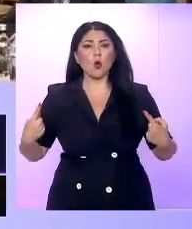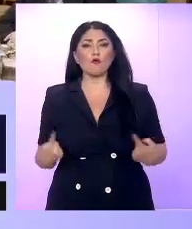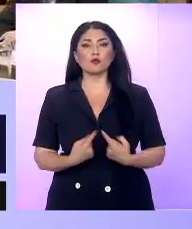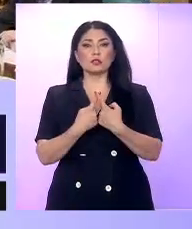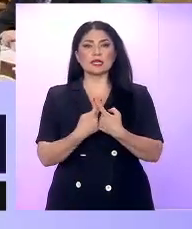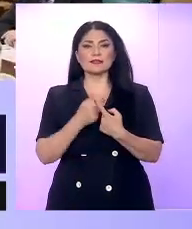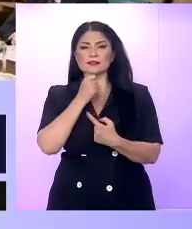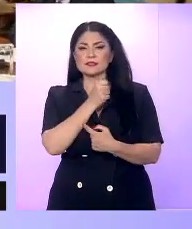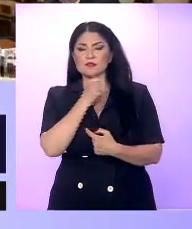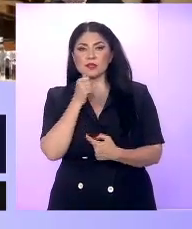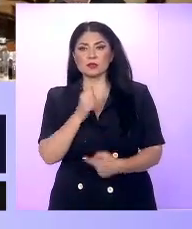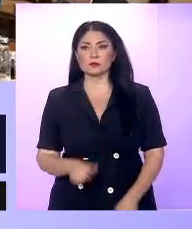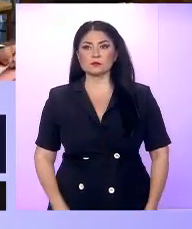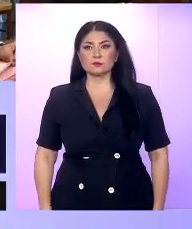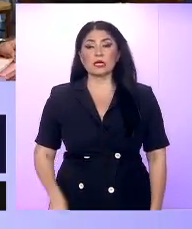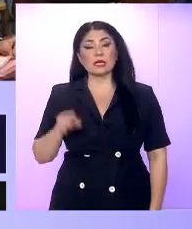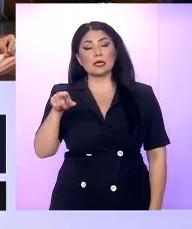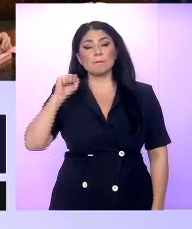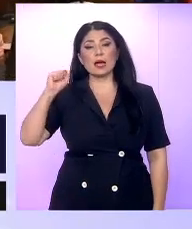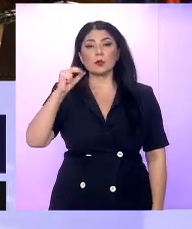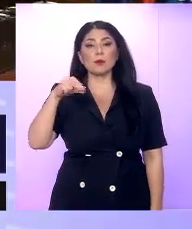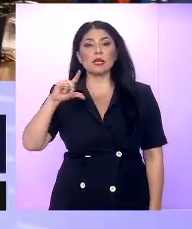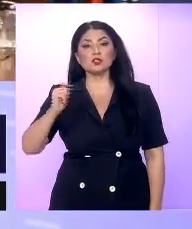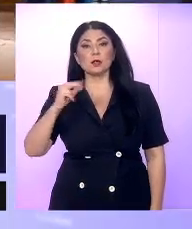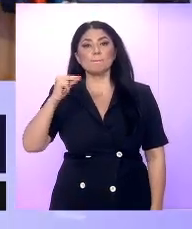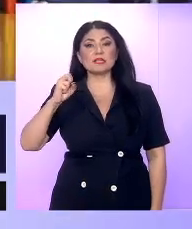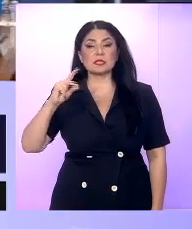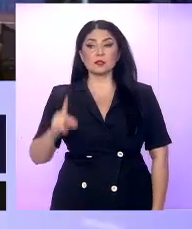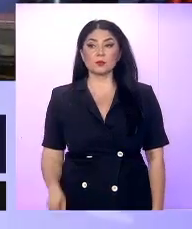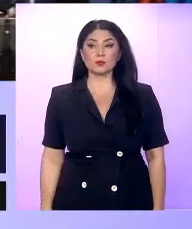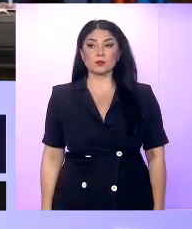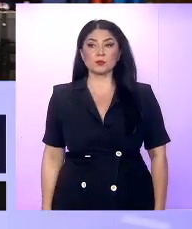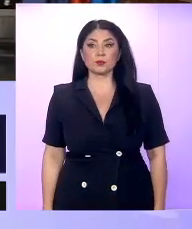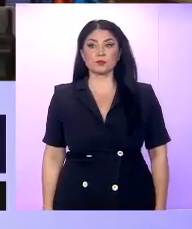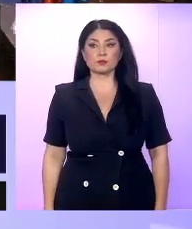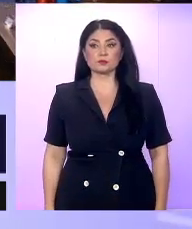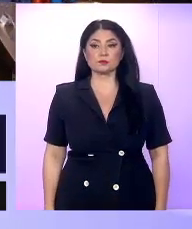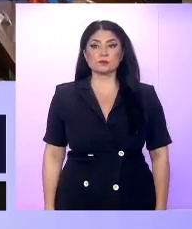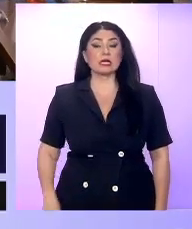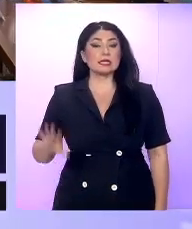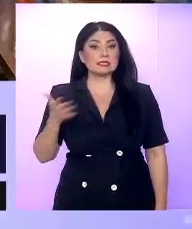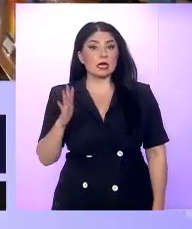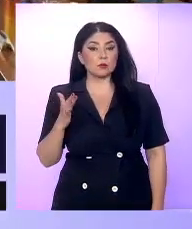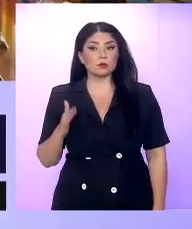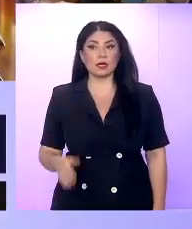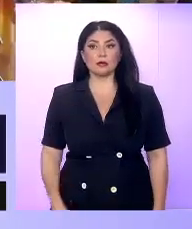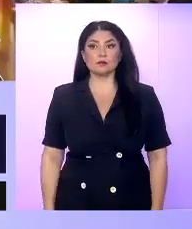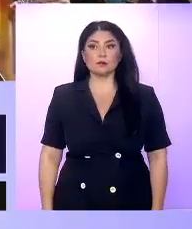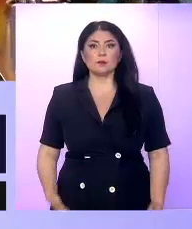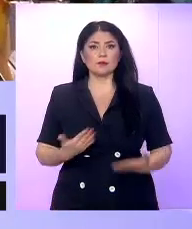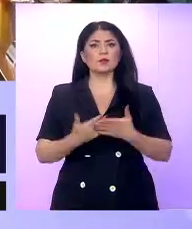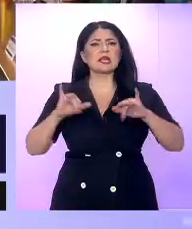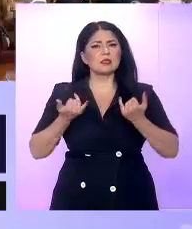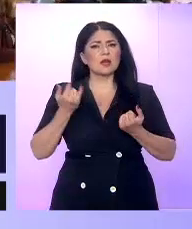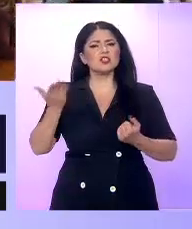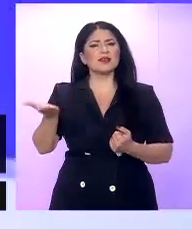confruntare dură sau mult mai dură între Partidul Național Liberal și Partidul Social Democrat. Nu e exclus de altfel pentru că am trăit asta